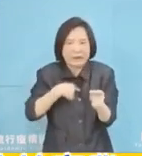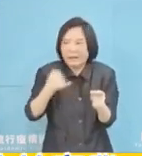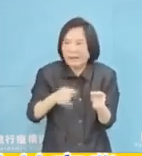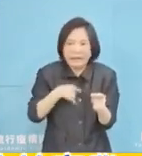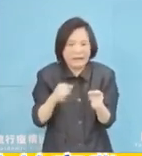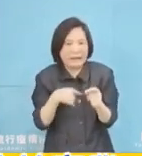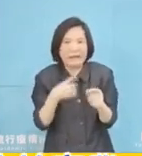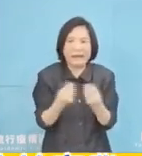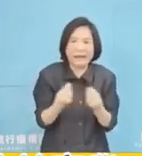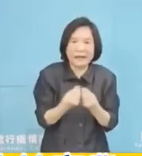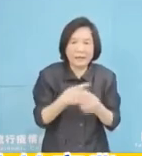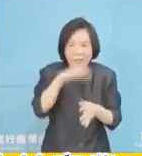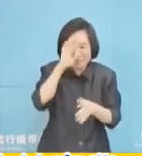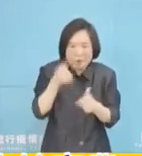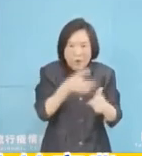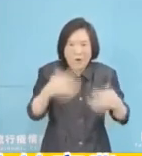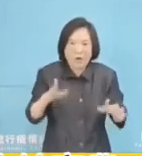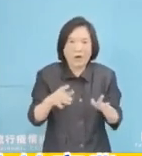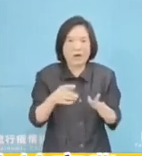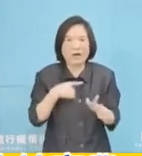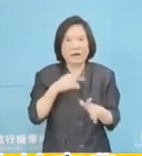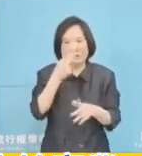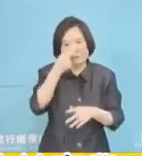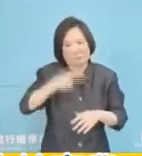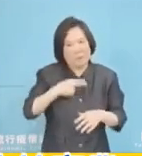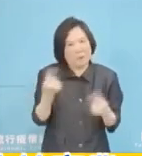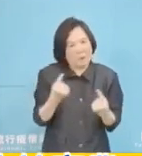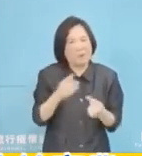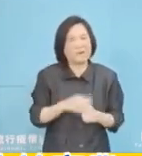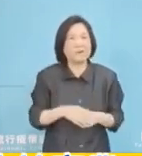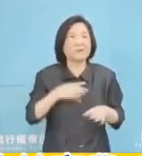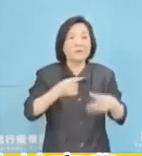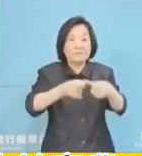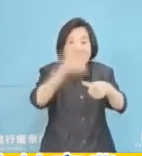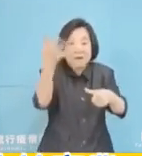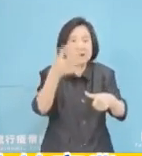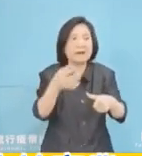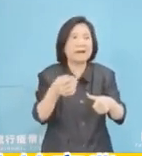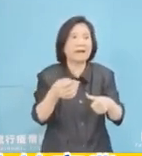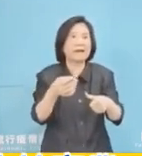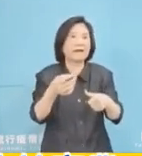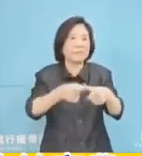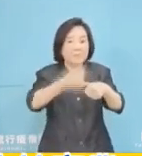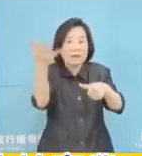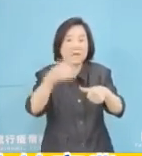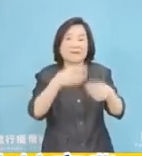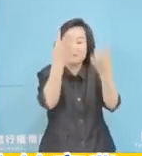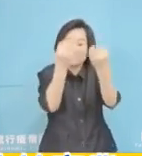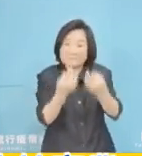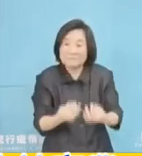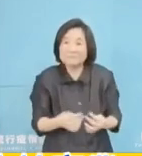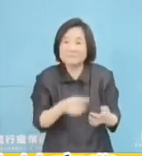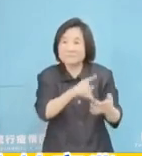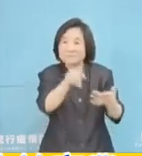定的区域。请问市长的看法？ 我跟你讲公布这一仗不知道公布多久了，你知道你看数字